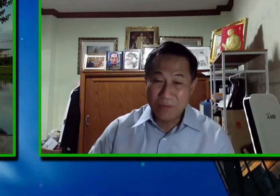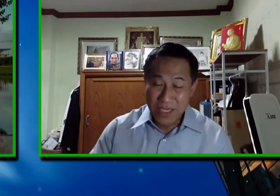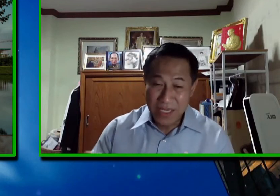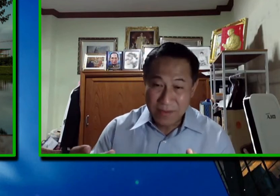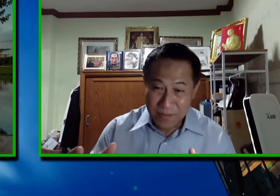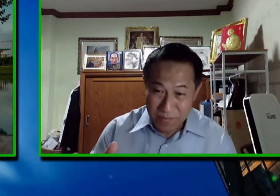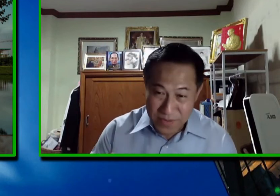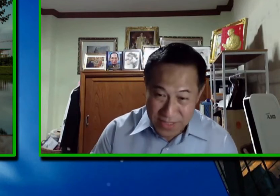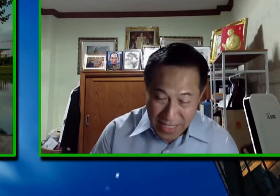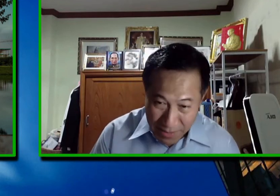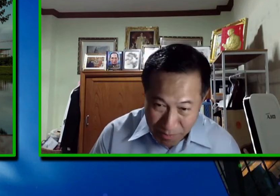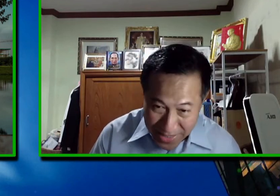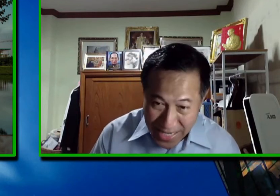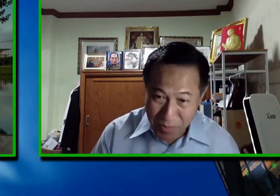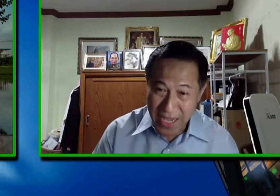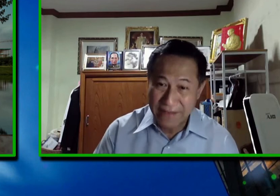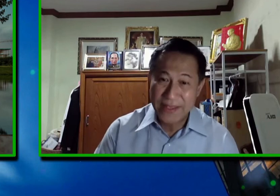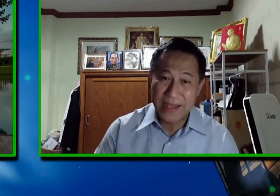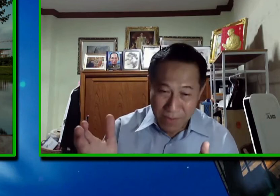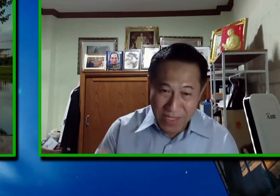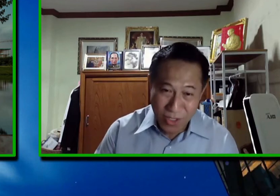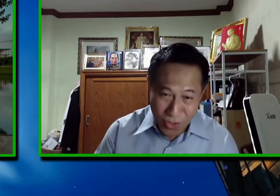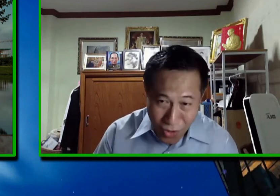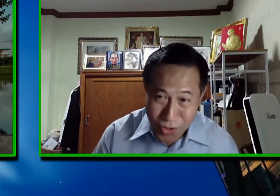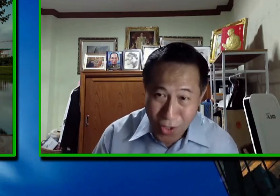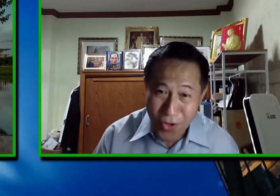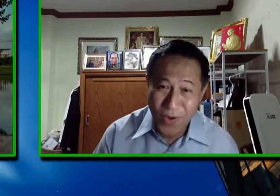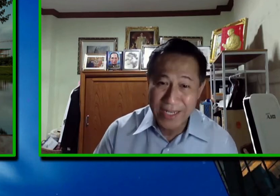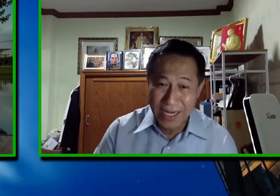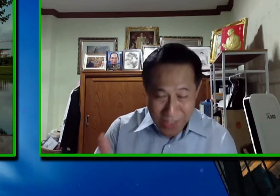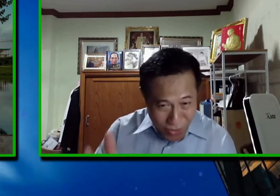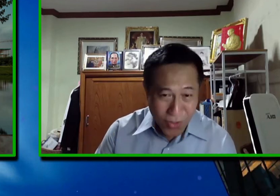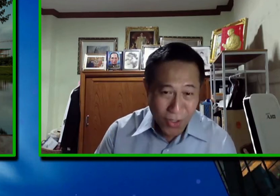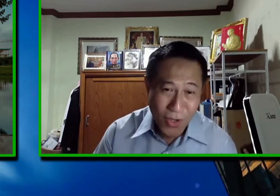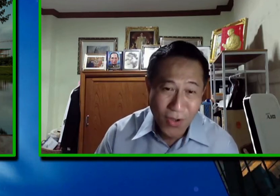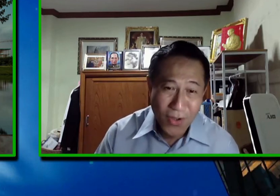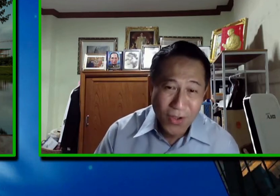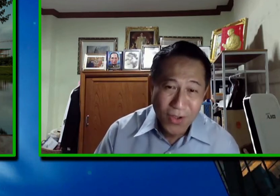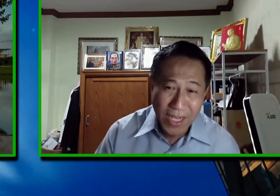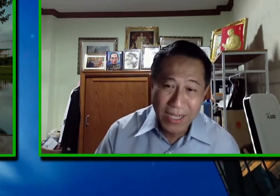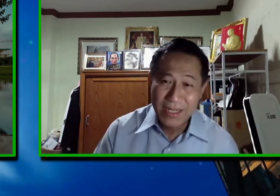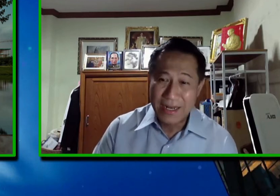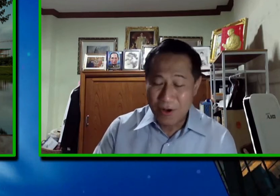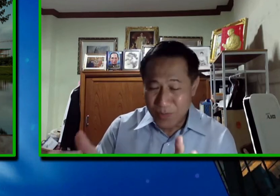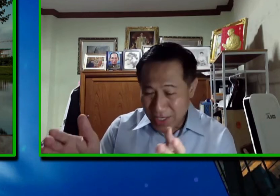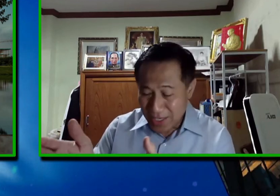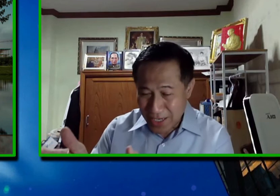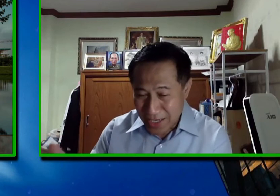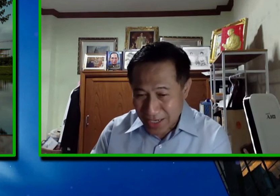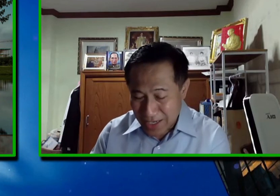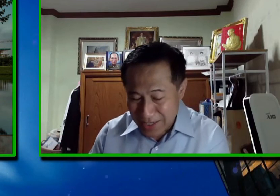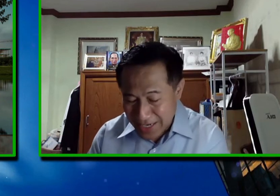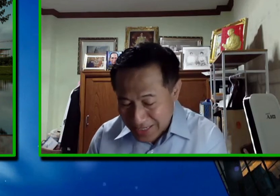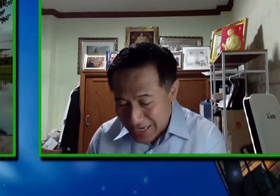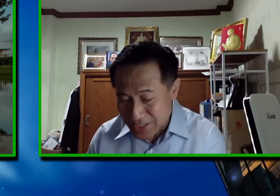เรามี10ปีที่แล้วปี54เรายังไม่มีสธนช.วันนี้เรามีสธนช.นะเรามี